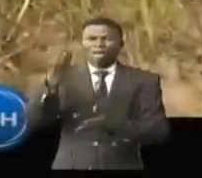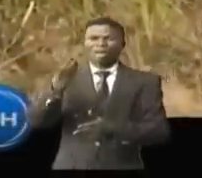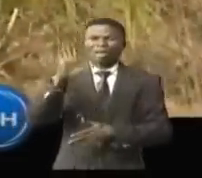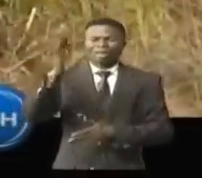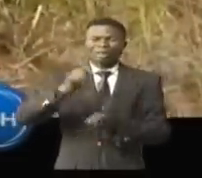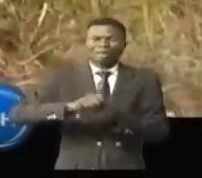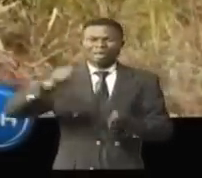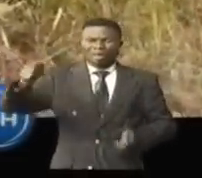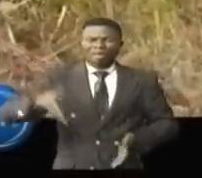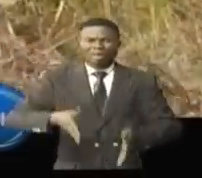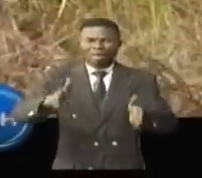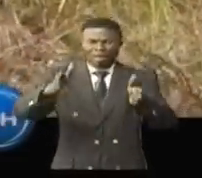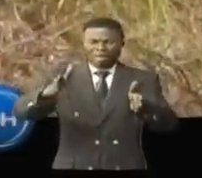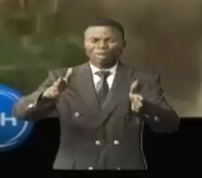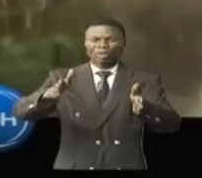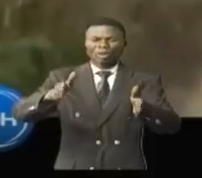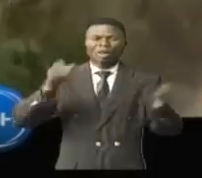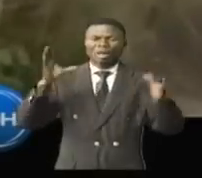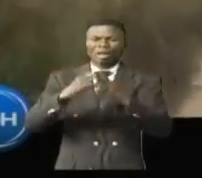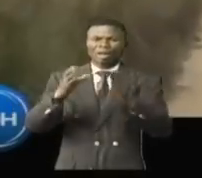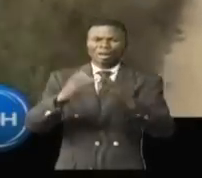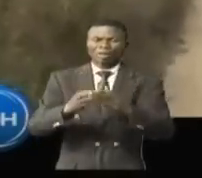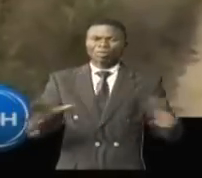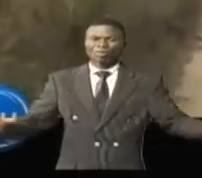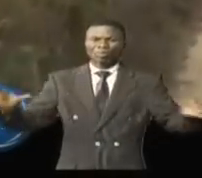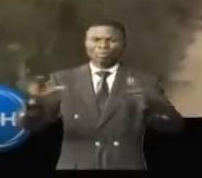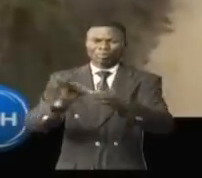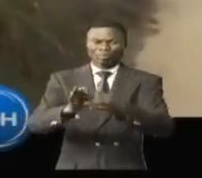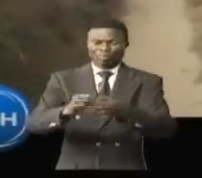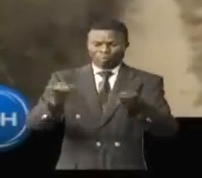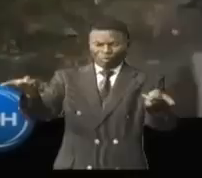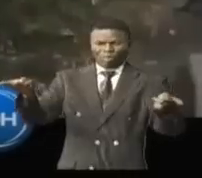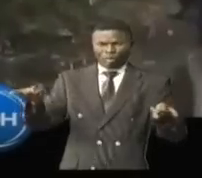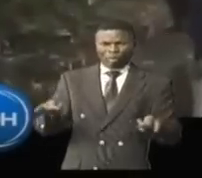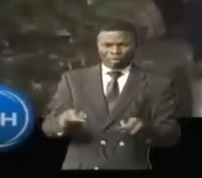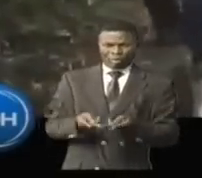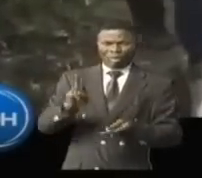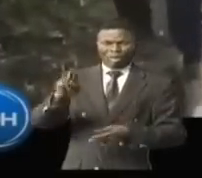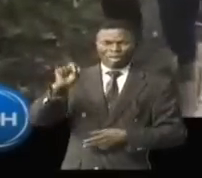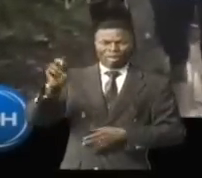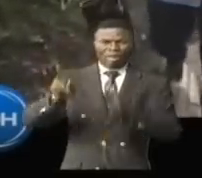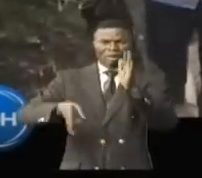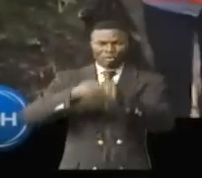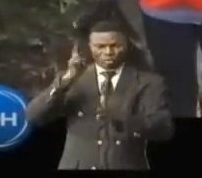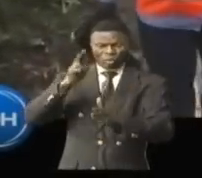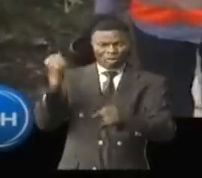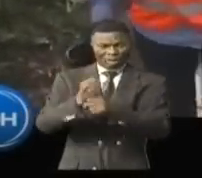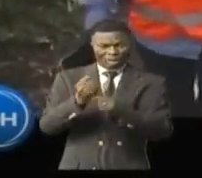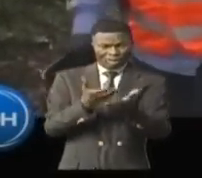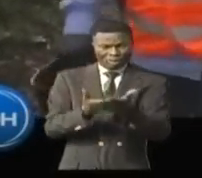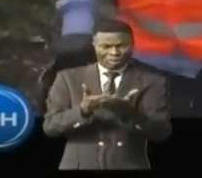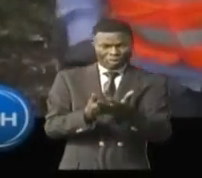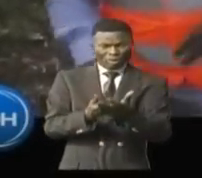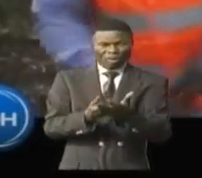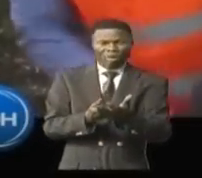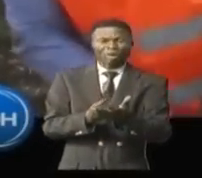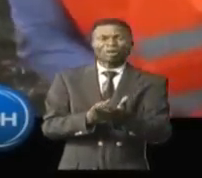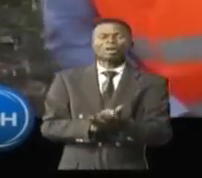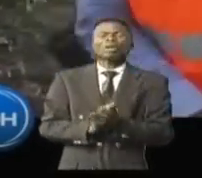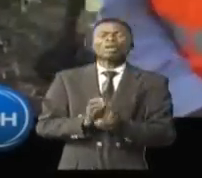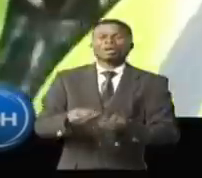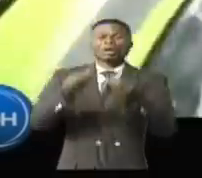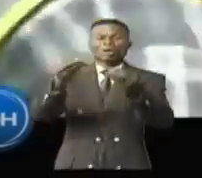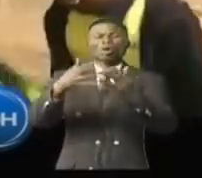km de la route de la passation avec des raccordements par endroits à la RN12. Pour ce travail, la CGT a déployé